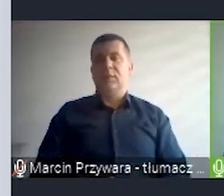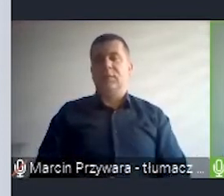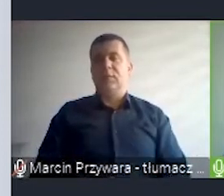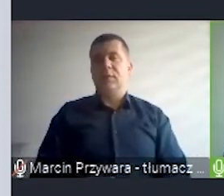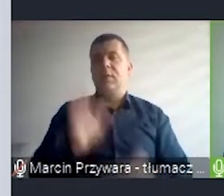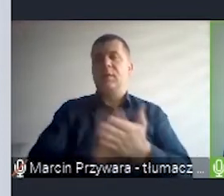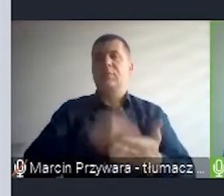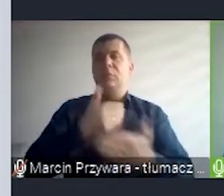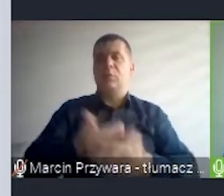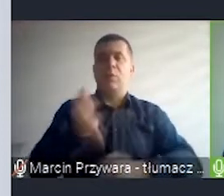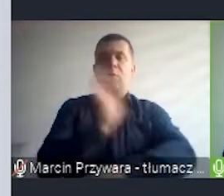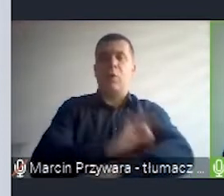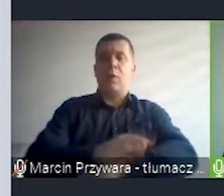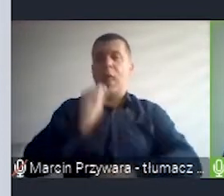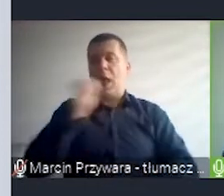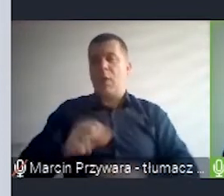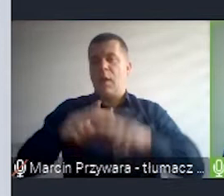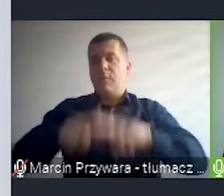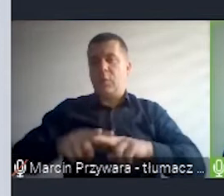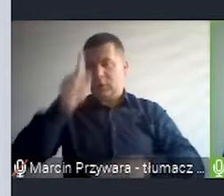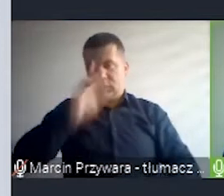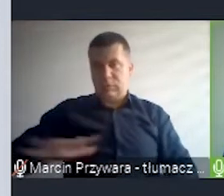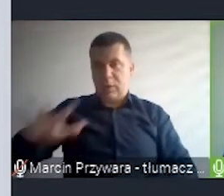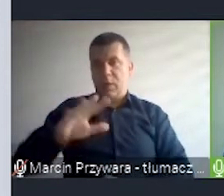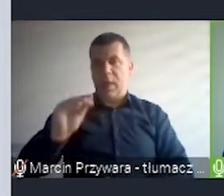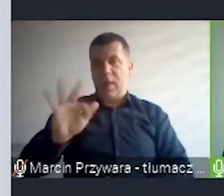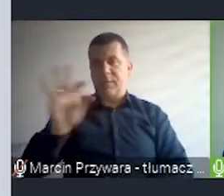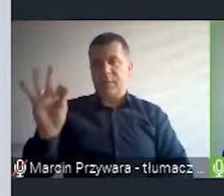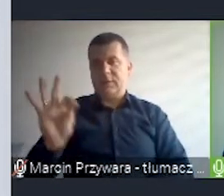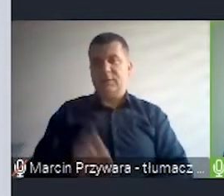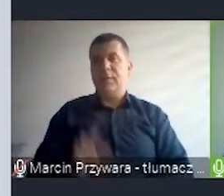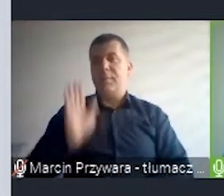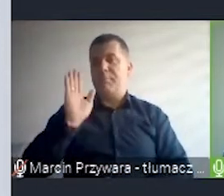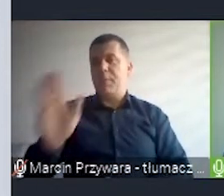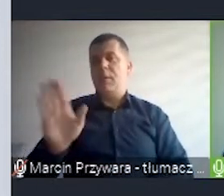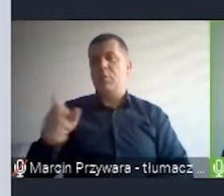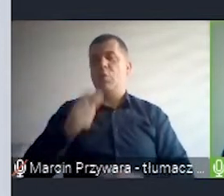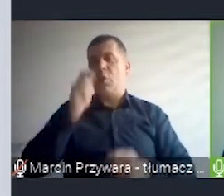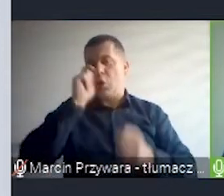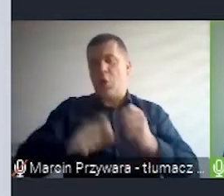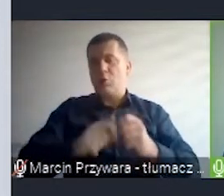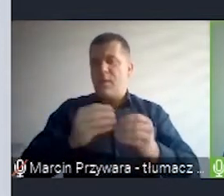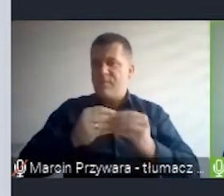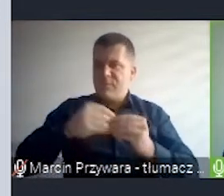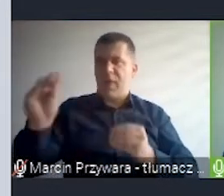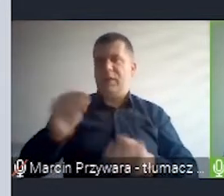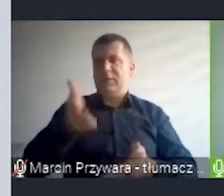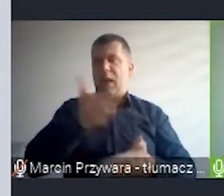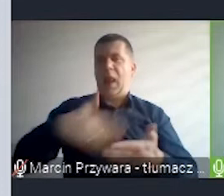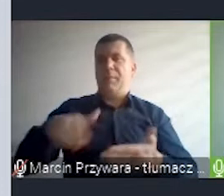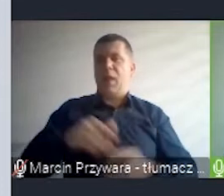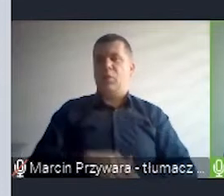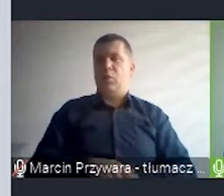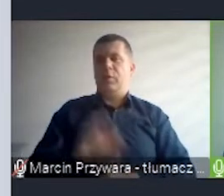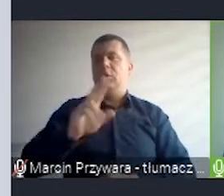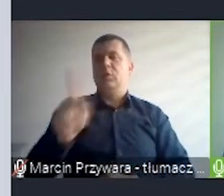na przykład projekty Europejskiego Funduszu Społecznego mają do skontrolowania dużo więcej elementów